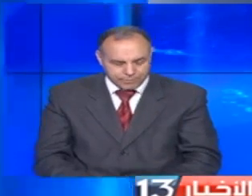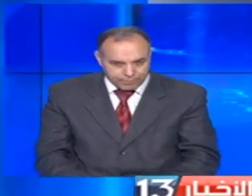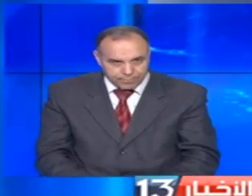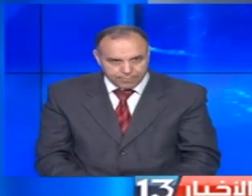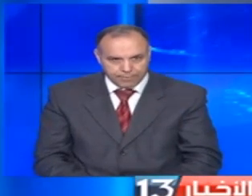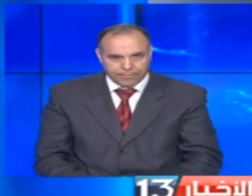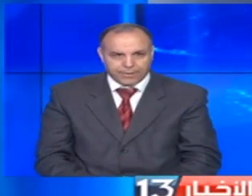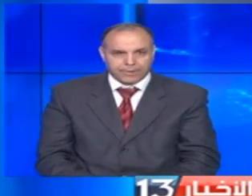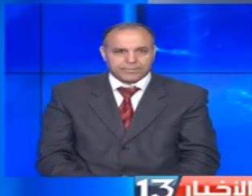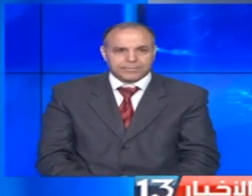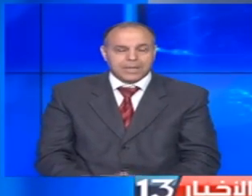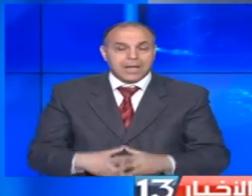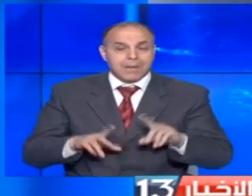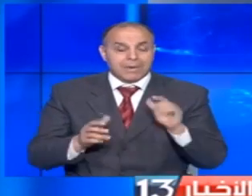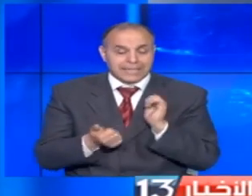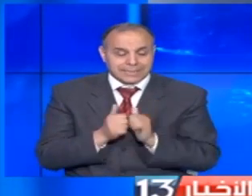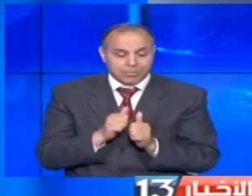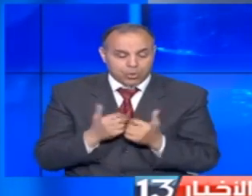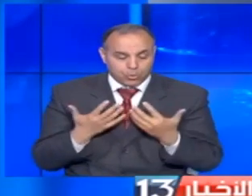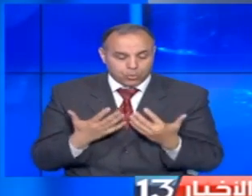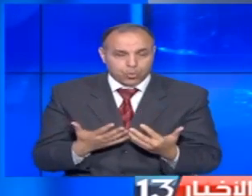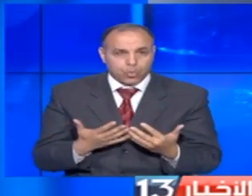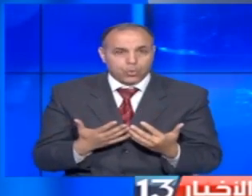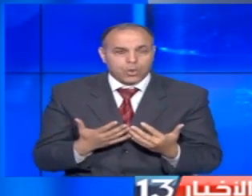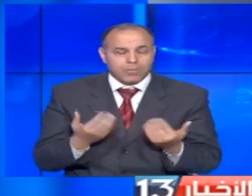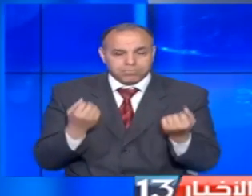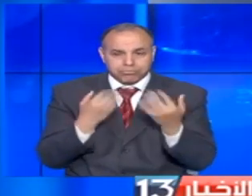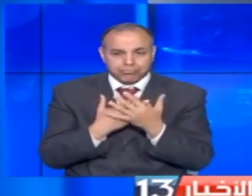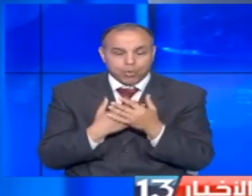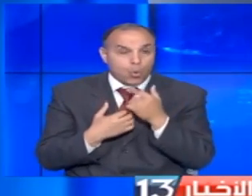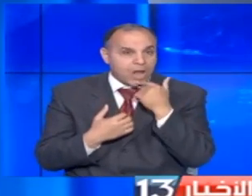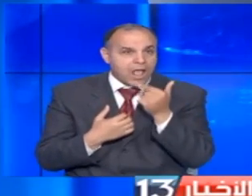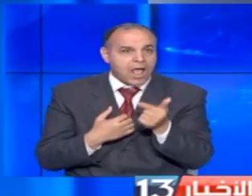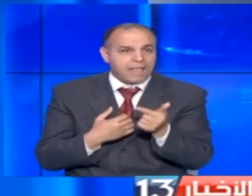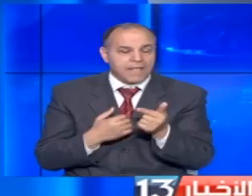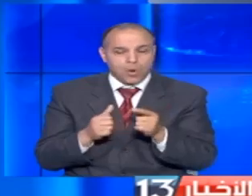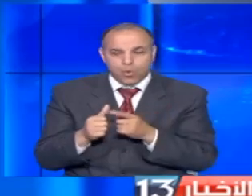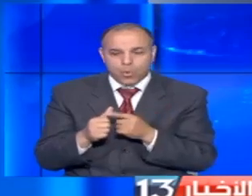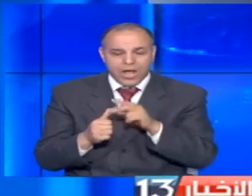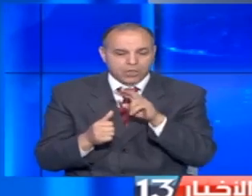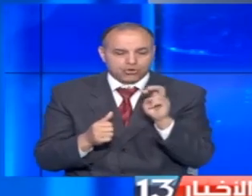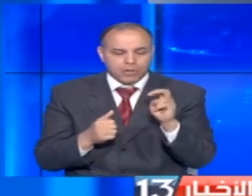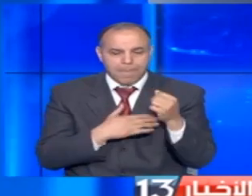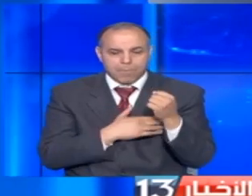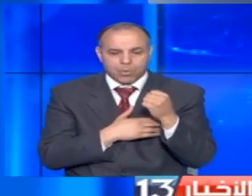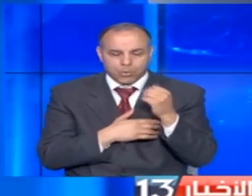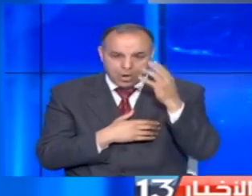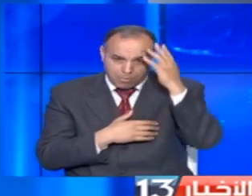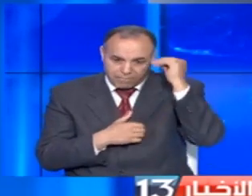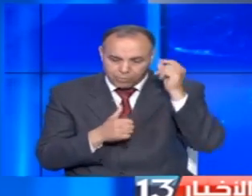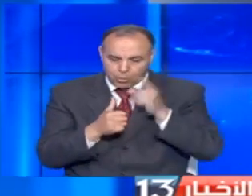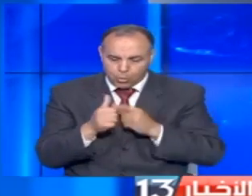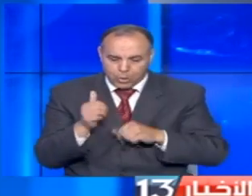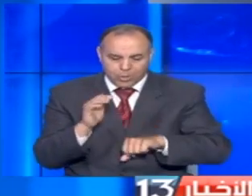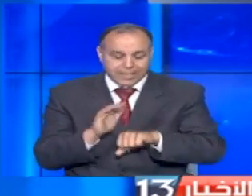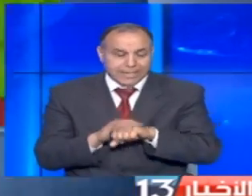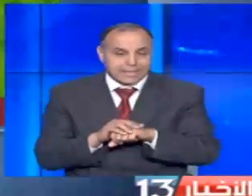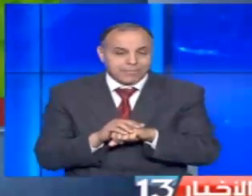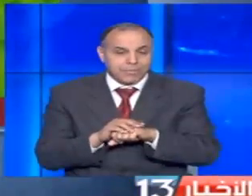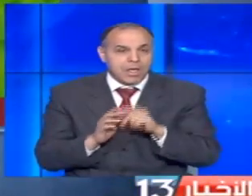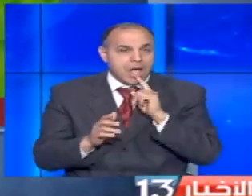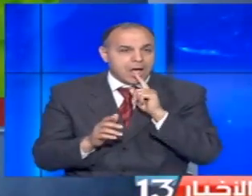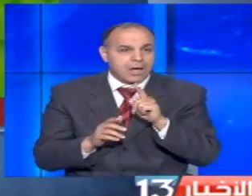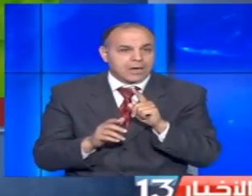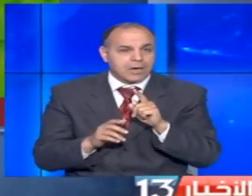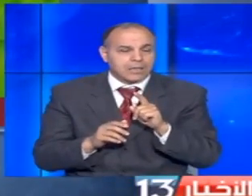2008 في اخبار الرياضه وعلى اثر الاحداث التي رافقت الجوله الع من بطوله الرابطه المحترفه الاولى قرر